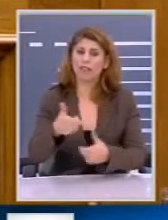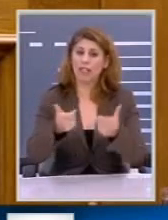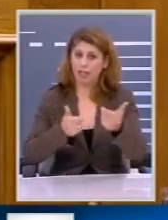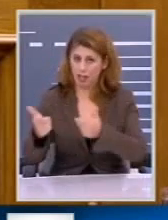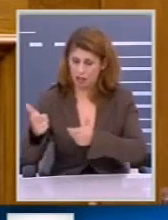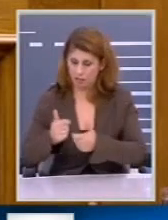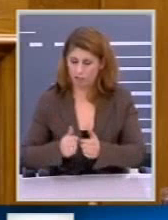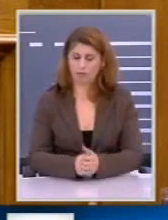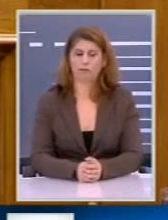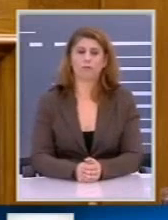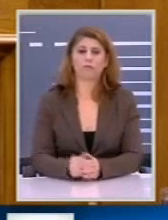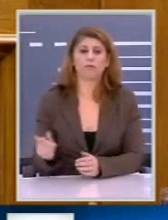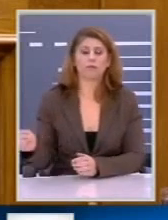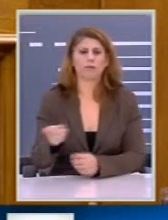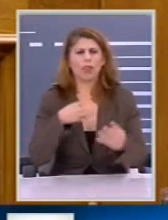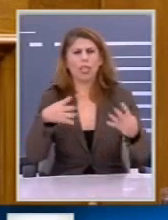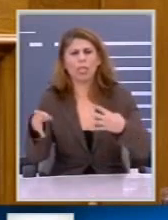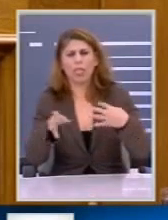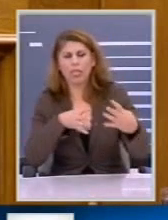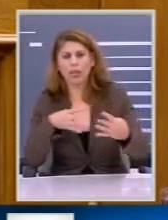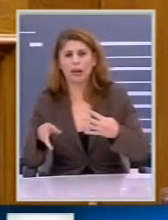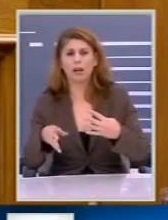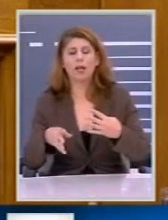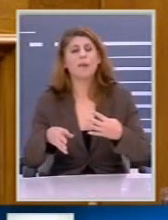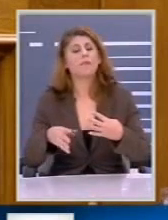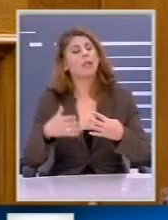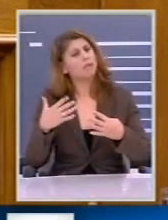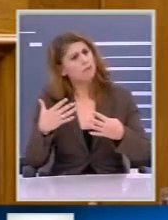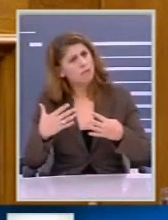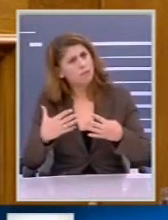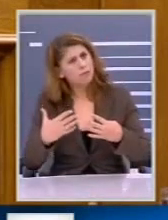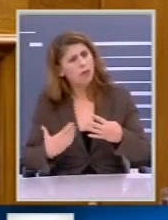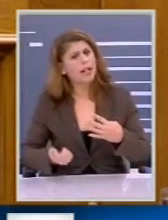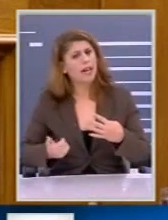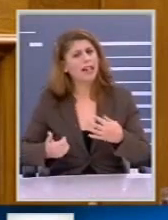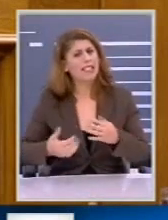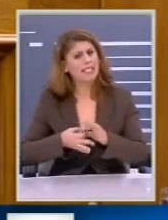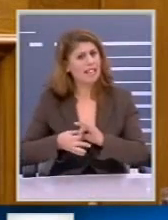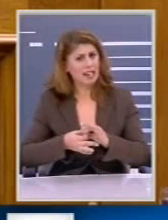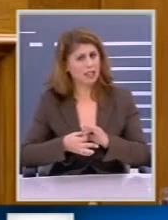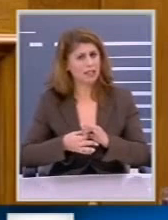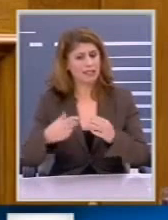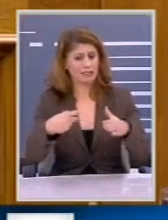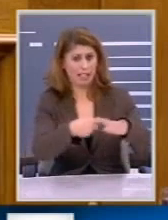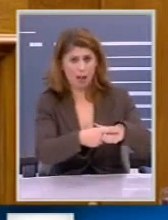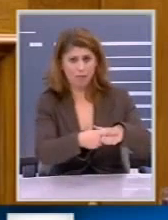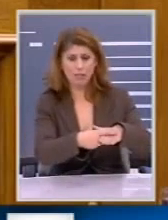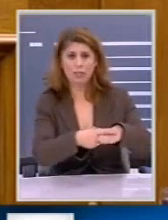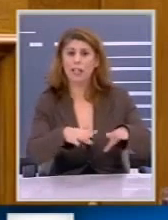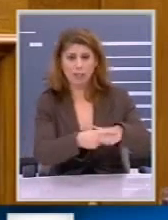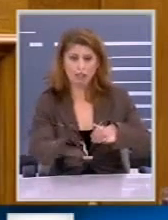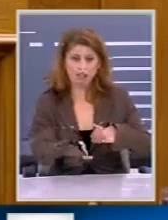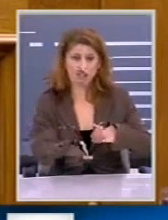δάνεια, εκείνων που παραπλανούσαν με ή χωρίς συνεργούς στις πιστότερες τράπεζες για να δέχονται